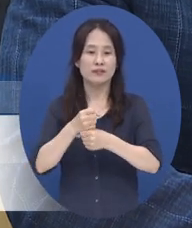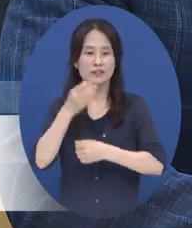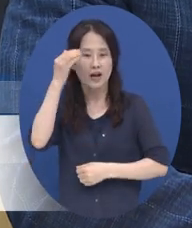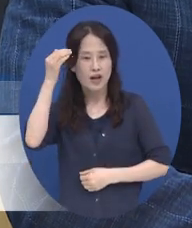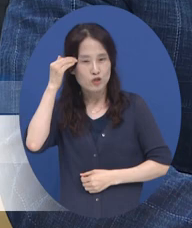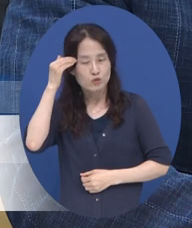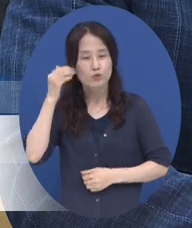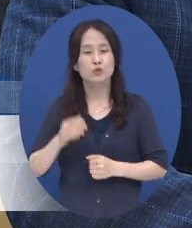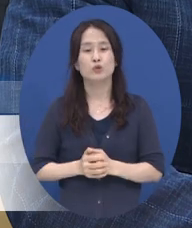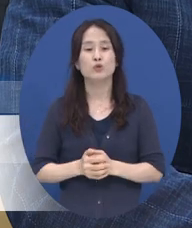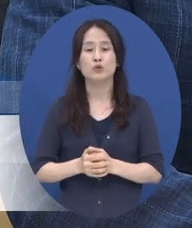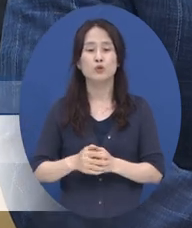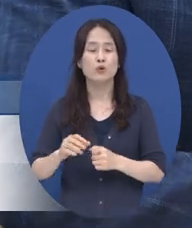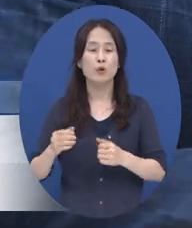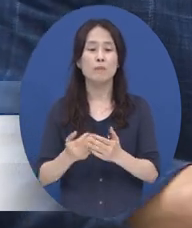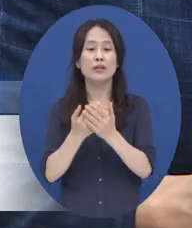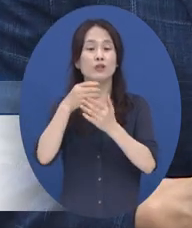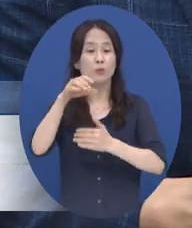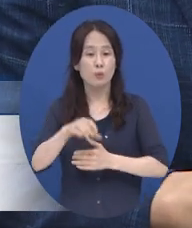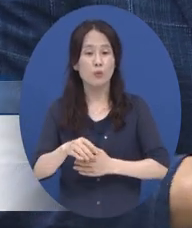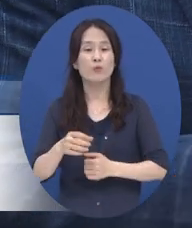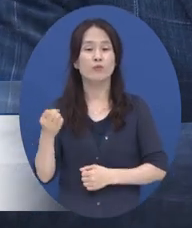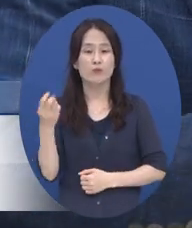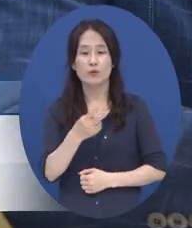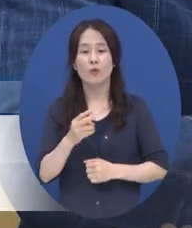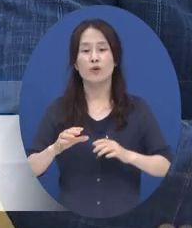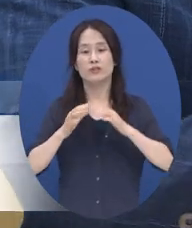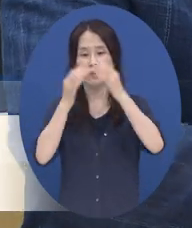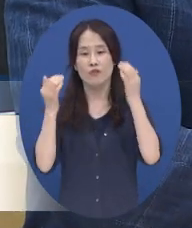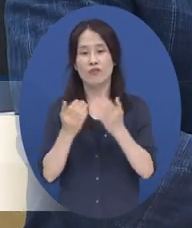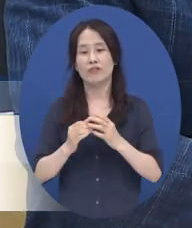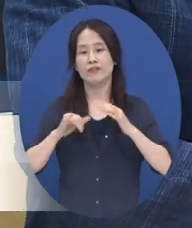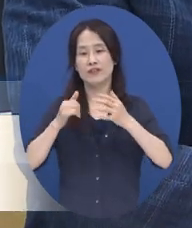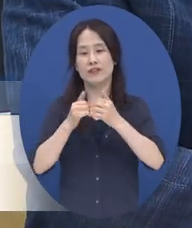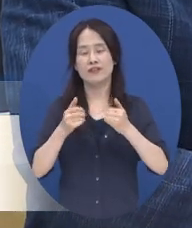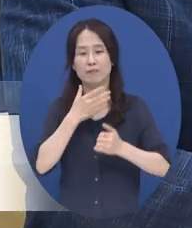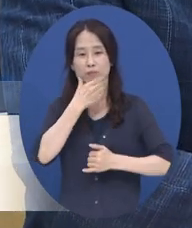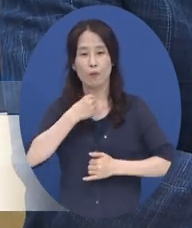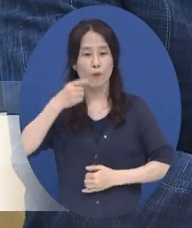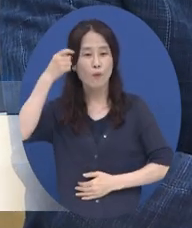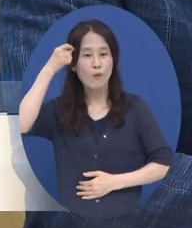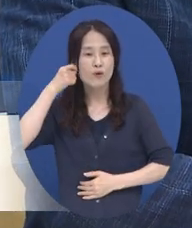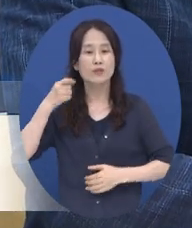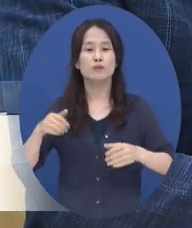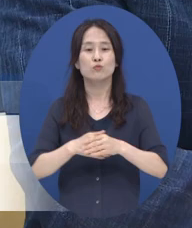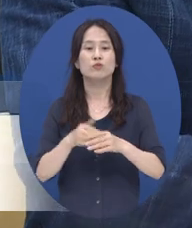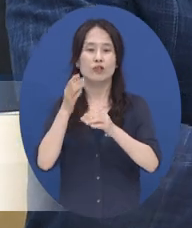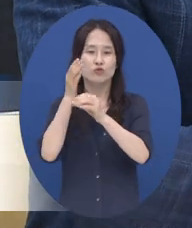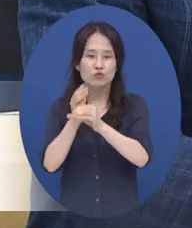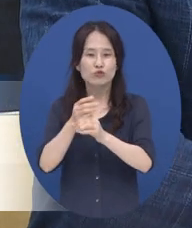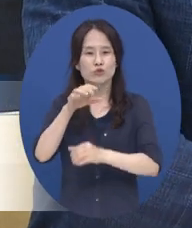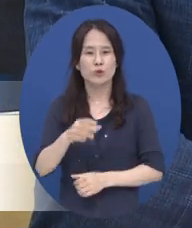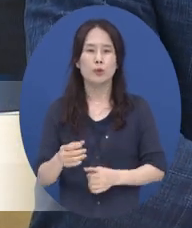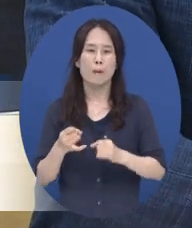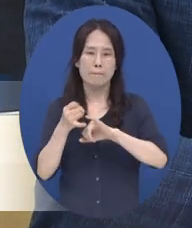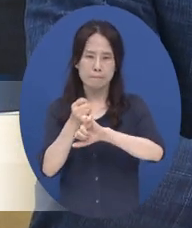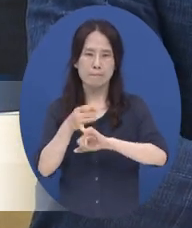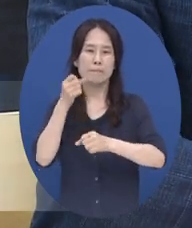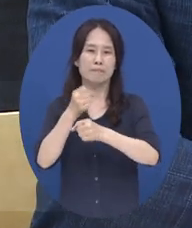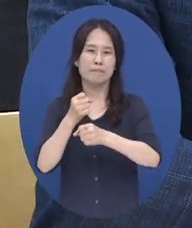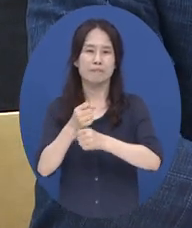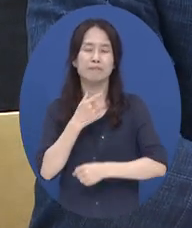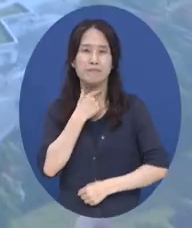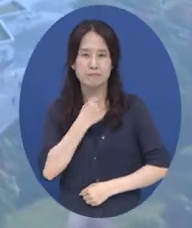만드는 한류 전진기지일 뿐만 아니라 전 세계인이 행복을 느끼는 문화 중심지로 반드시